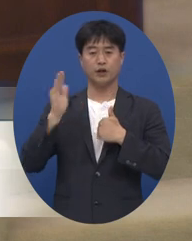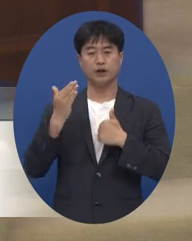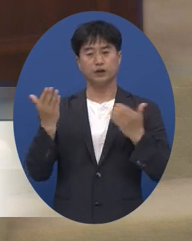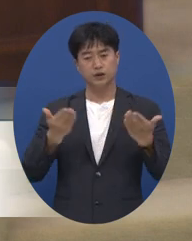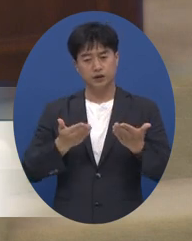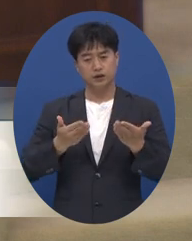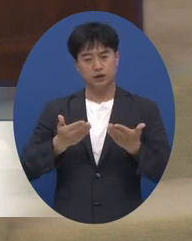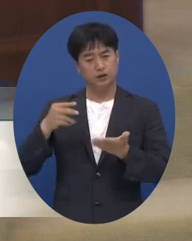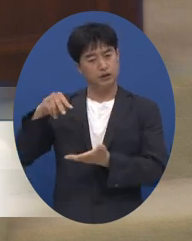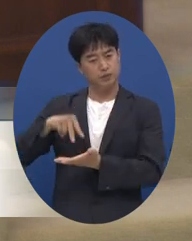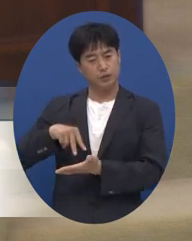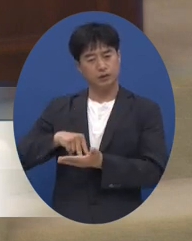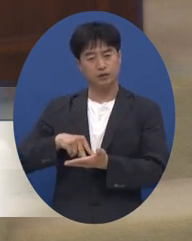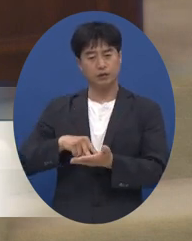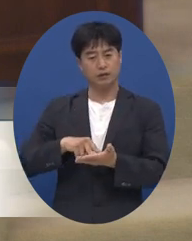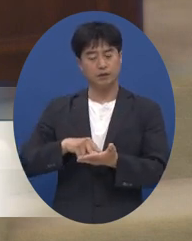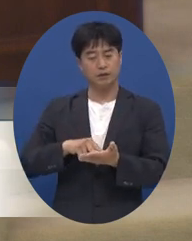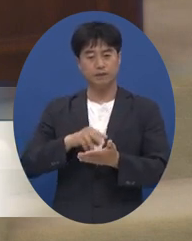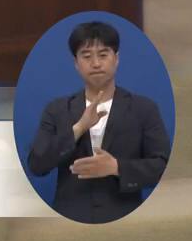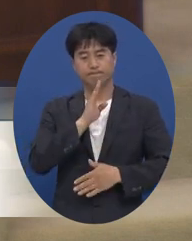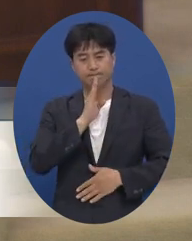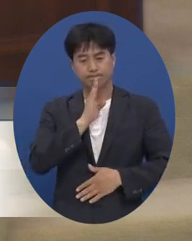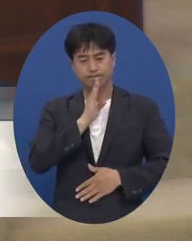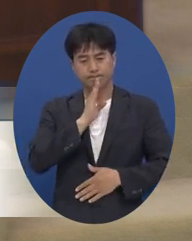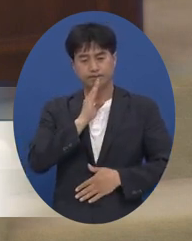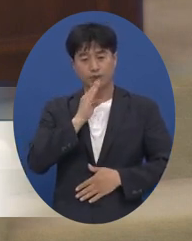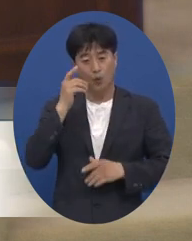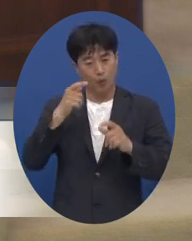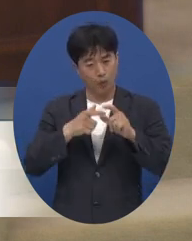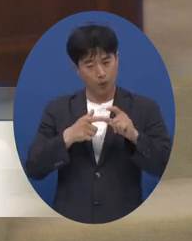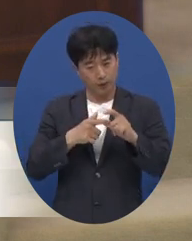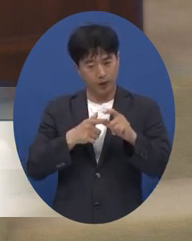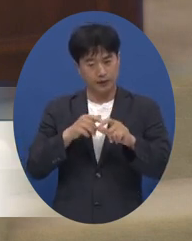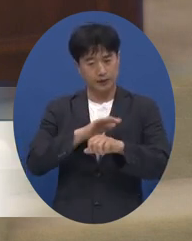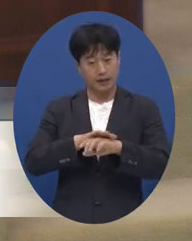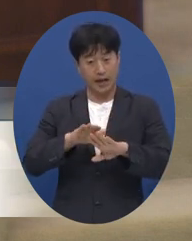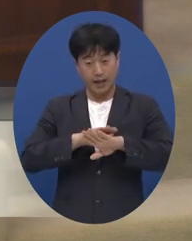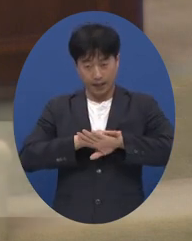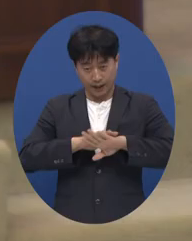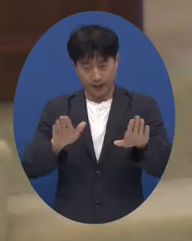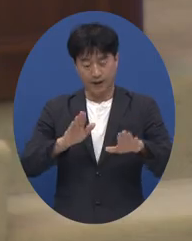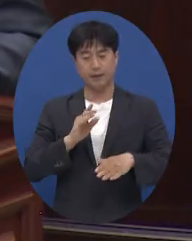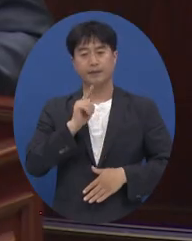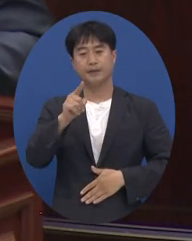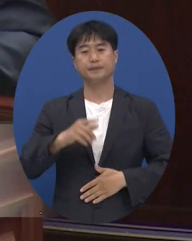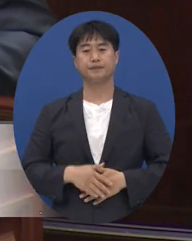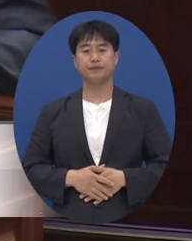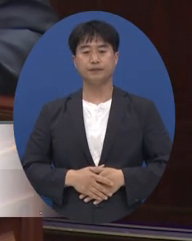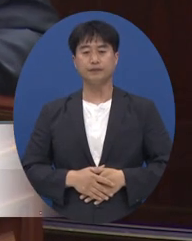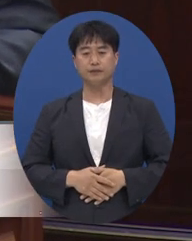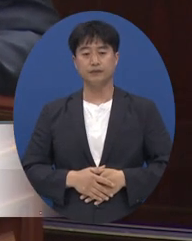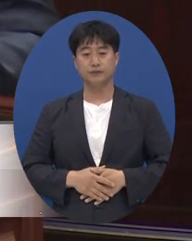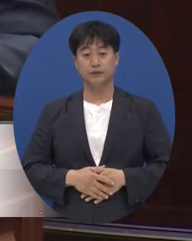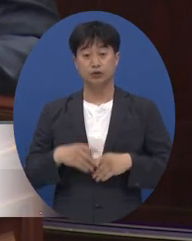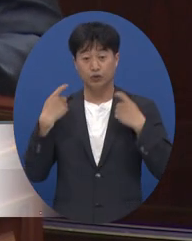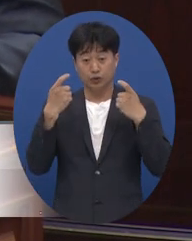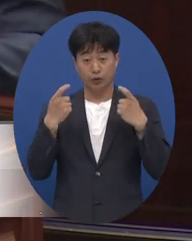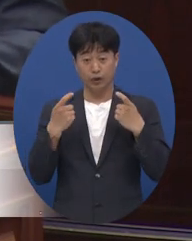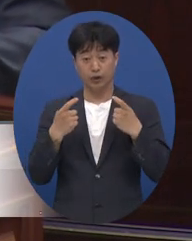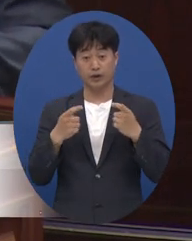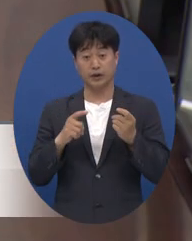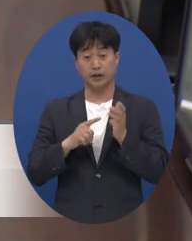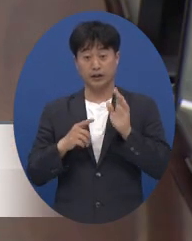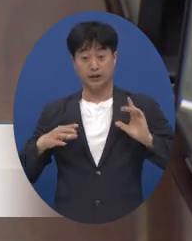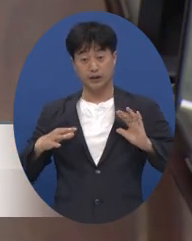일일까 라는 측면에서 에 친 진지하게 고민해서 잘 처리해 나가도록 하겠습니다 이어 관광 썽 외성